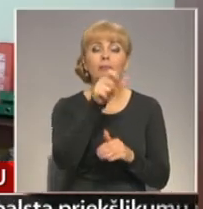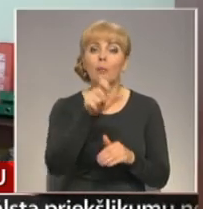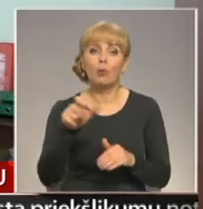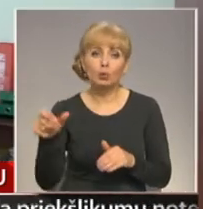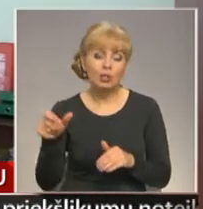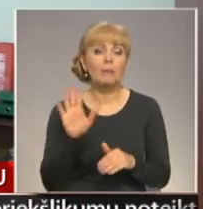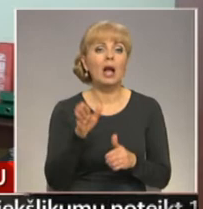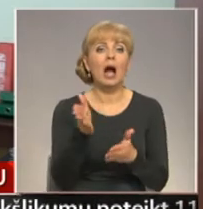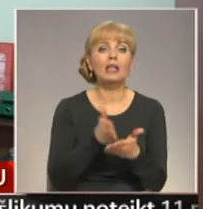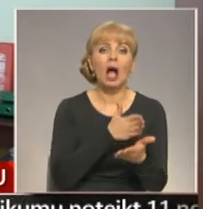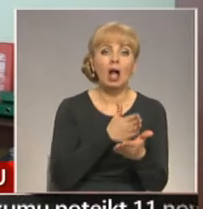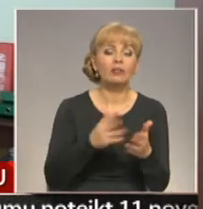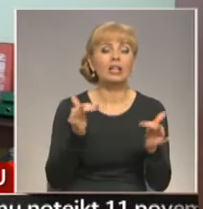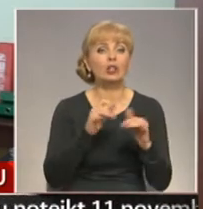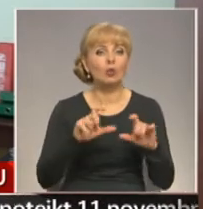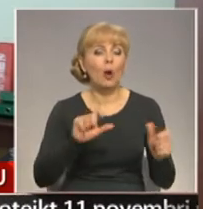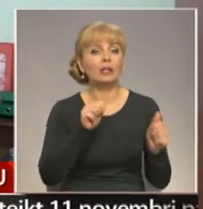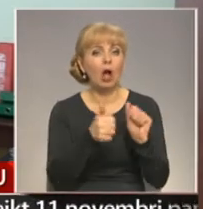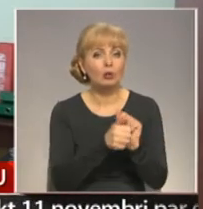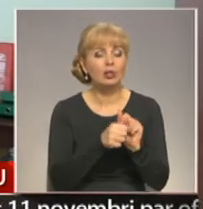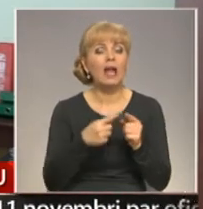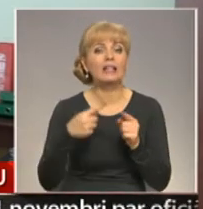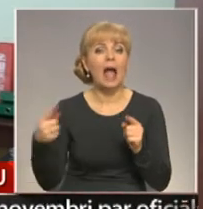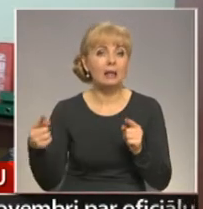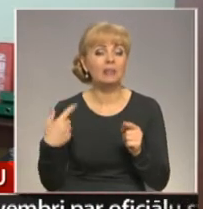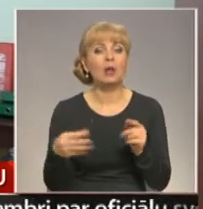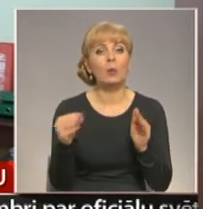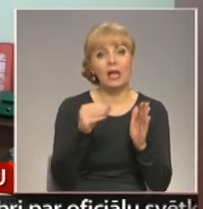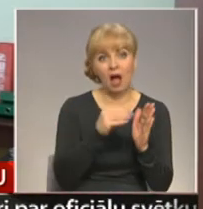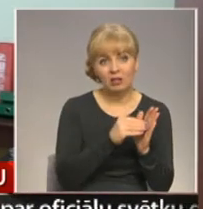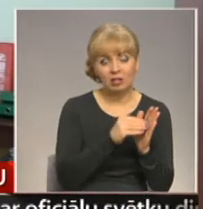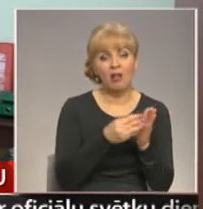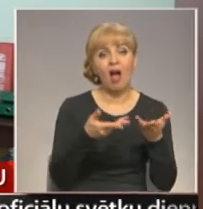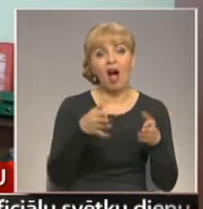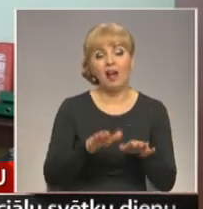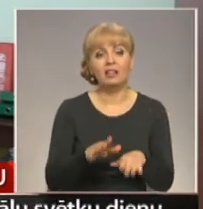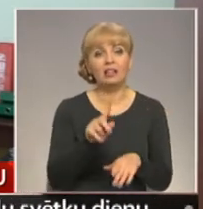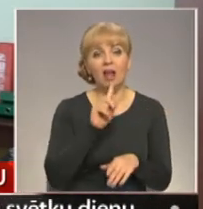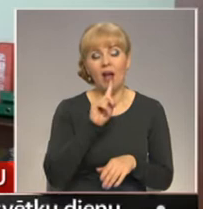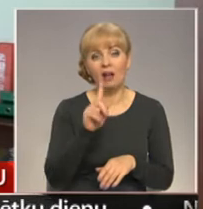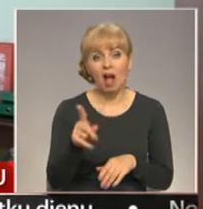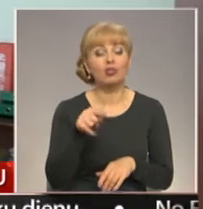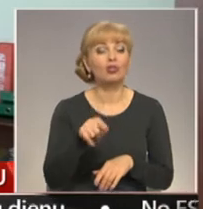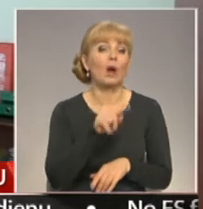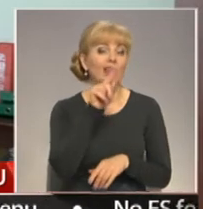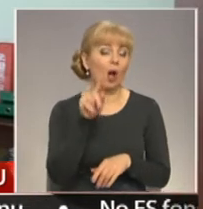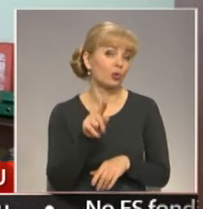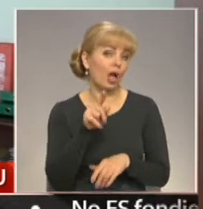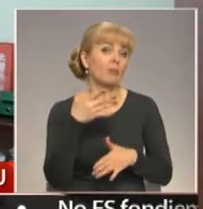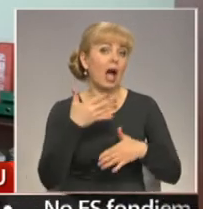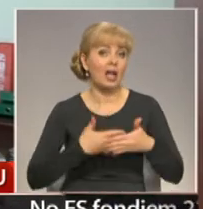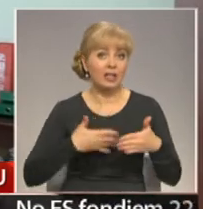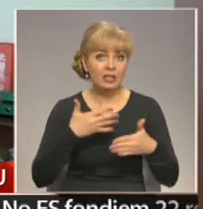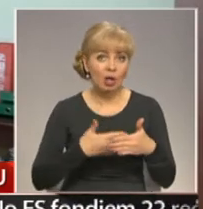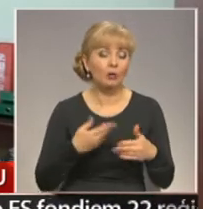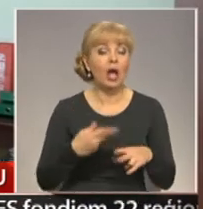internāta skolu likvidācija vai reorganizācija, likumā ir ierakstīts. Ja, un tātad mums ir patiesībā atlicis gads, lai šo jautājumu atrisinātu. Ja,